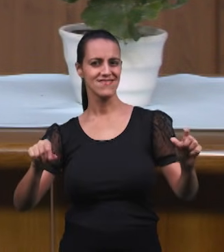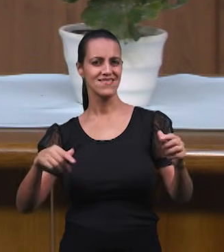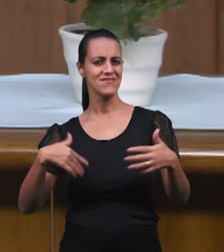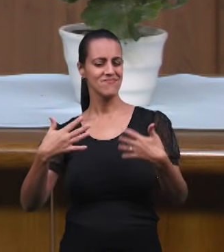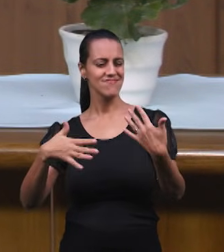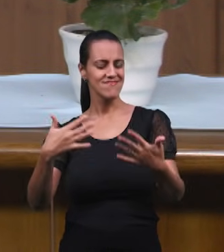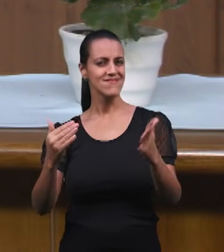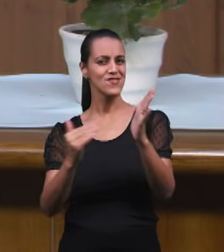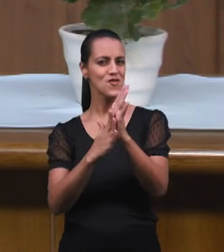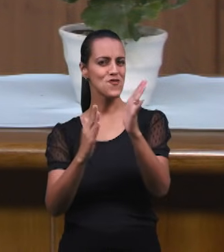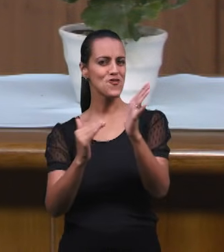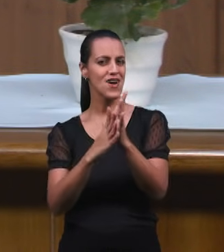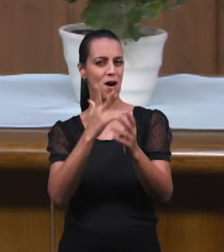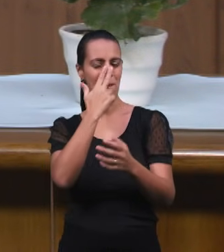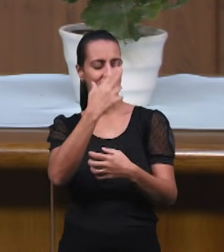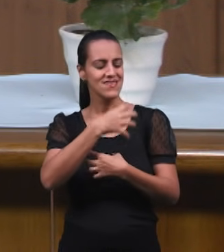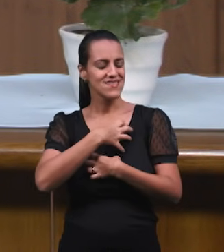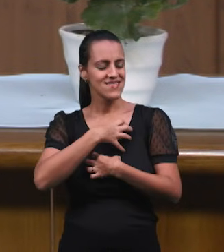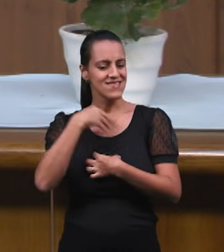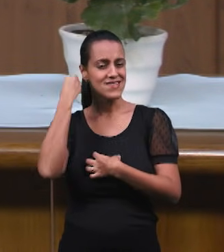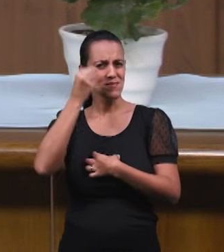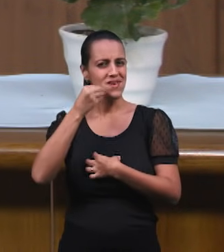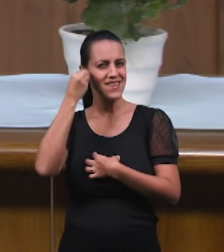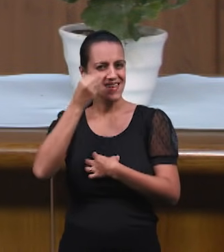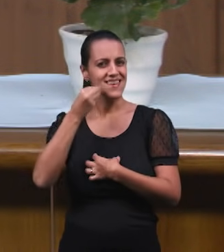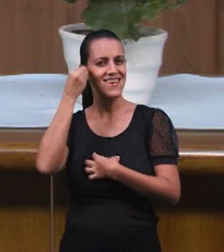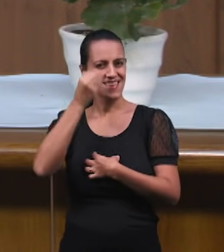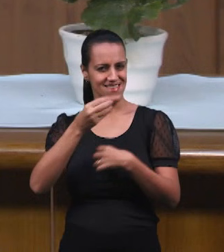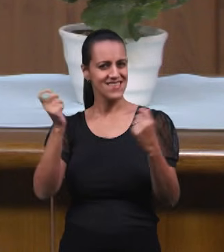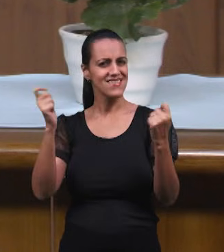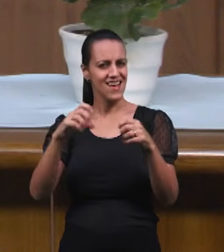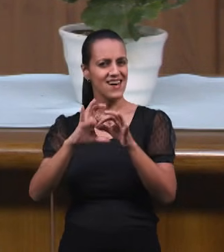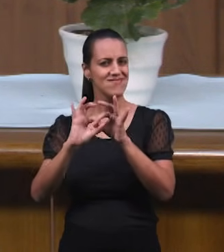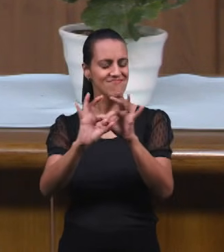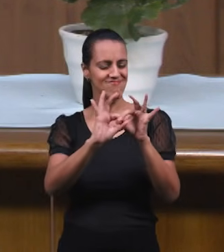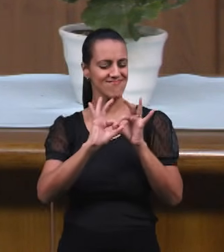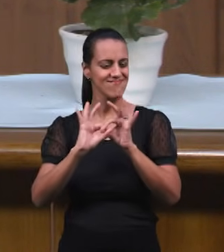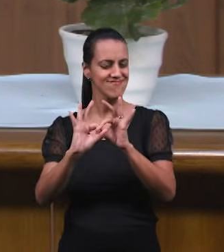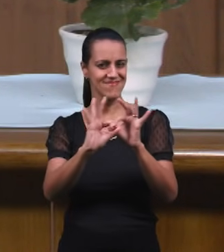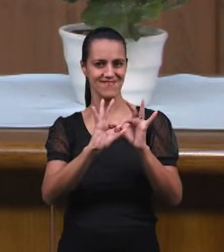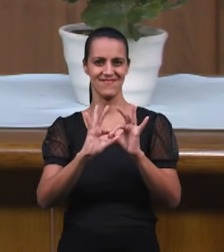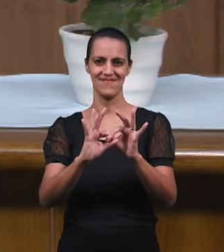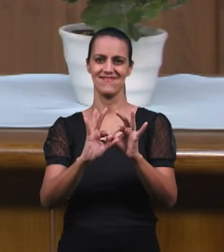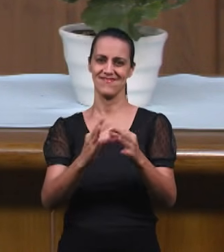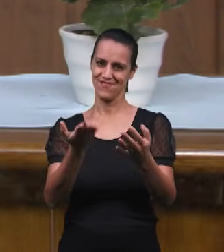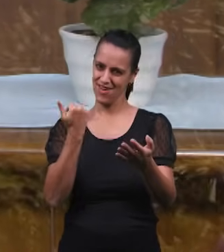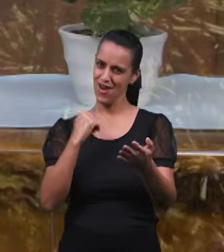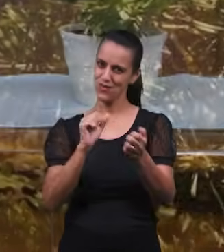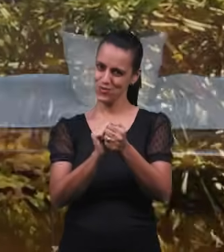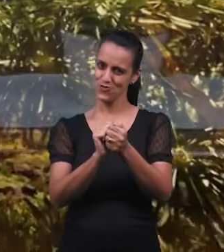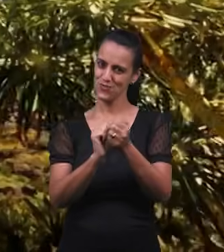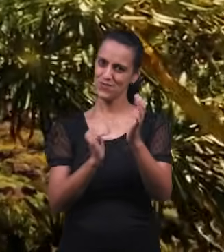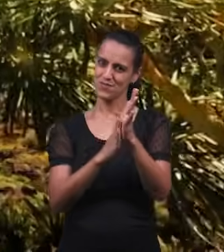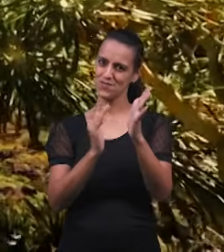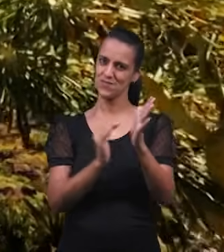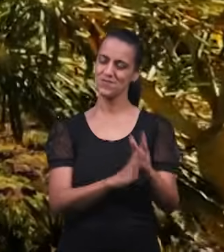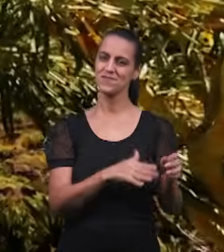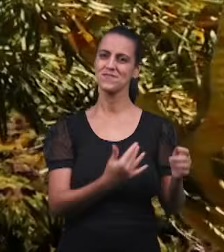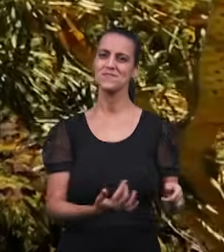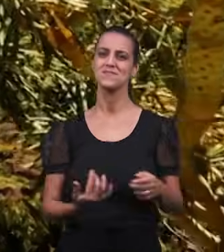serons en train de louer le Seigneur, nous allons vivre une expérience d'approfondissement de la communion avec le Saint-Esprit. Nous allons louer le Seigneur.